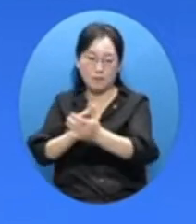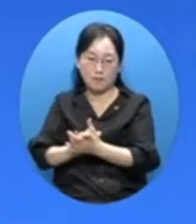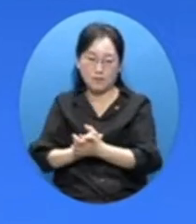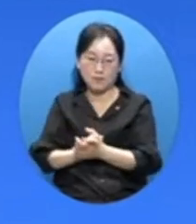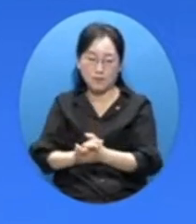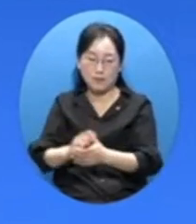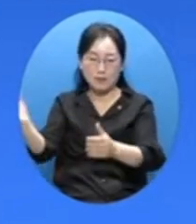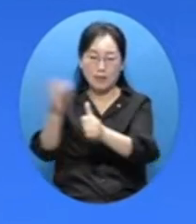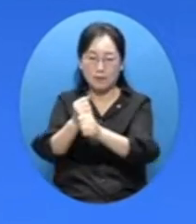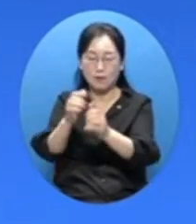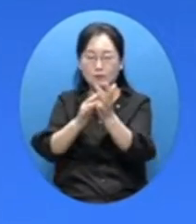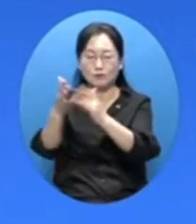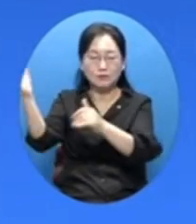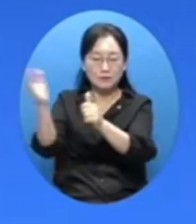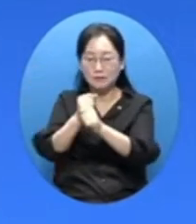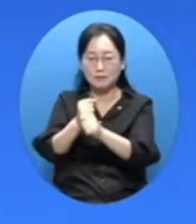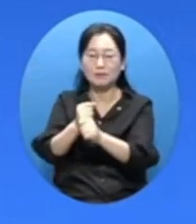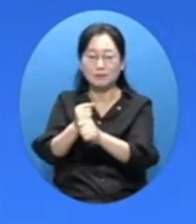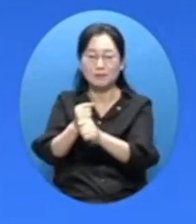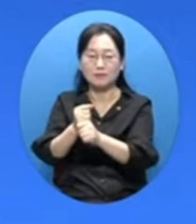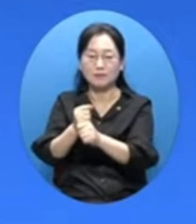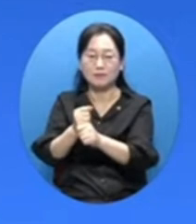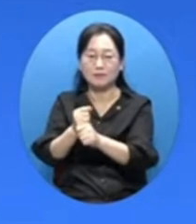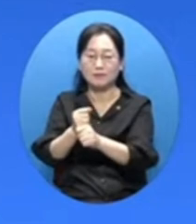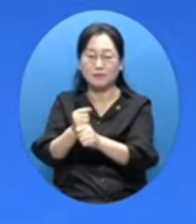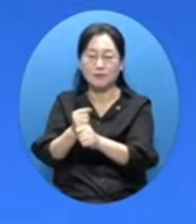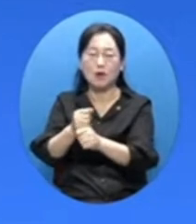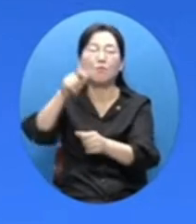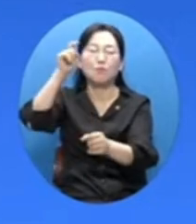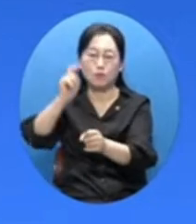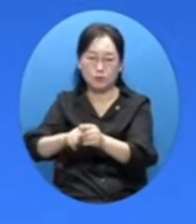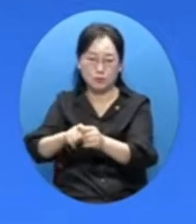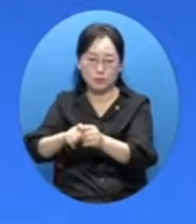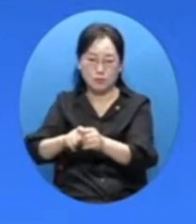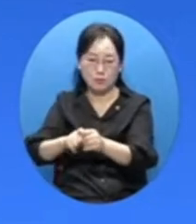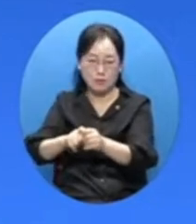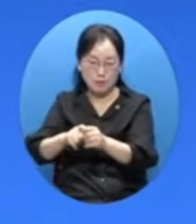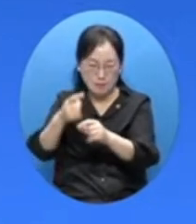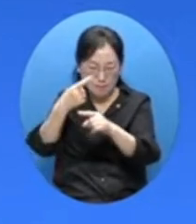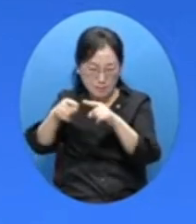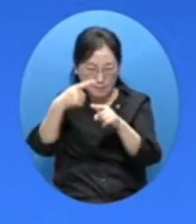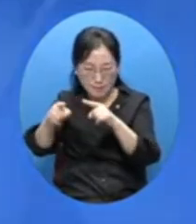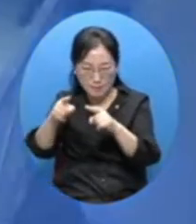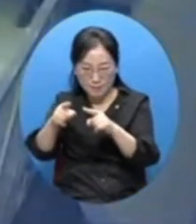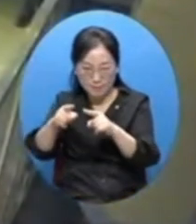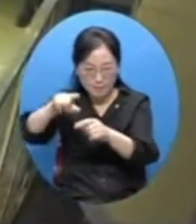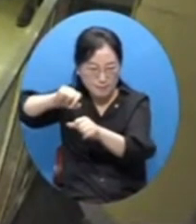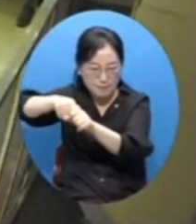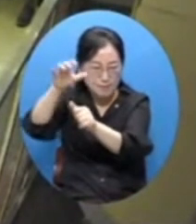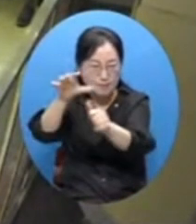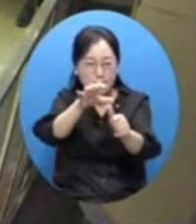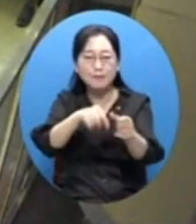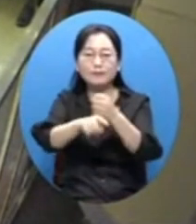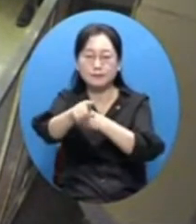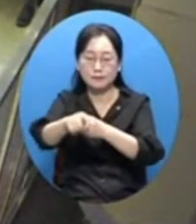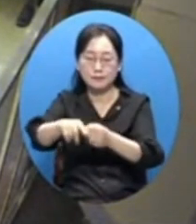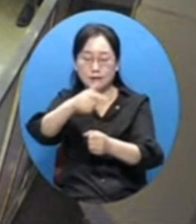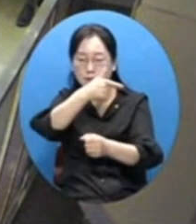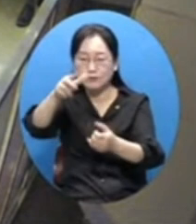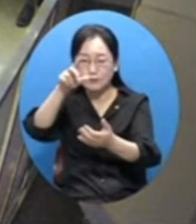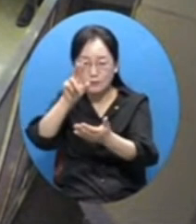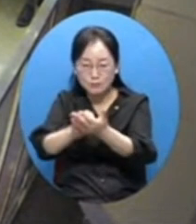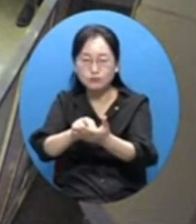붙잡아 놓으려고 했던 그 같은 태도로 판단하고 정죄하는 것입니다. 그래서 크고 작은 문제를 일으키는